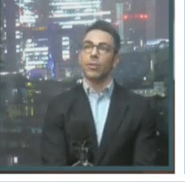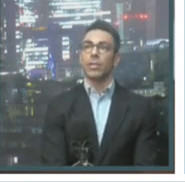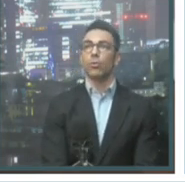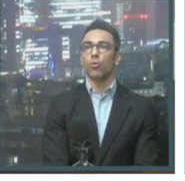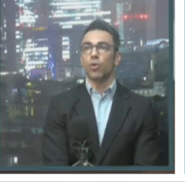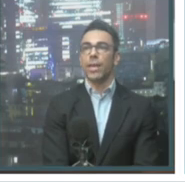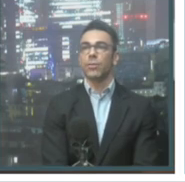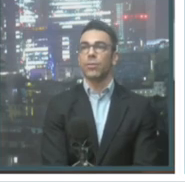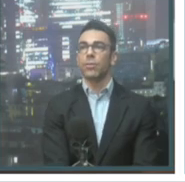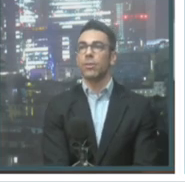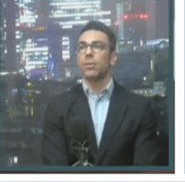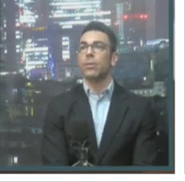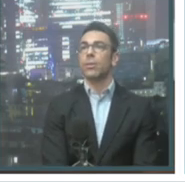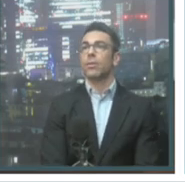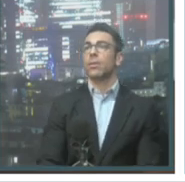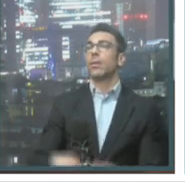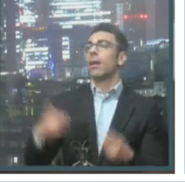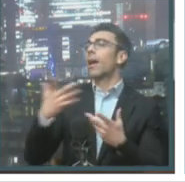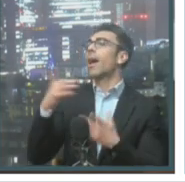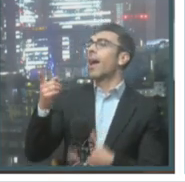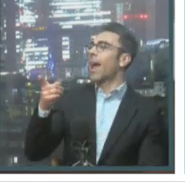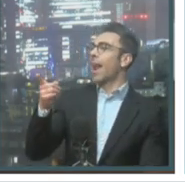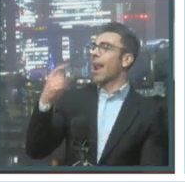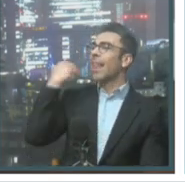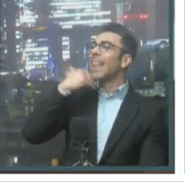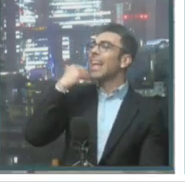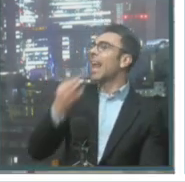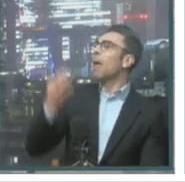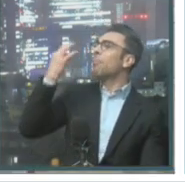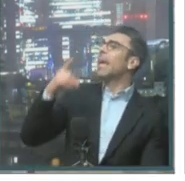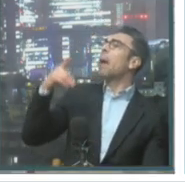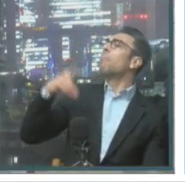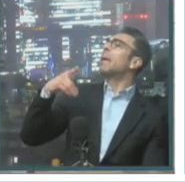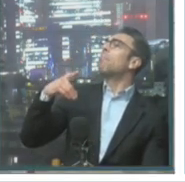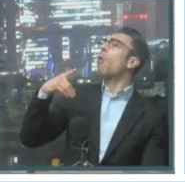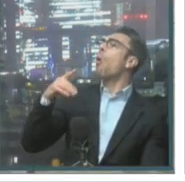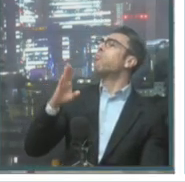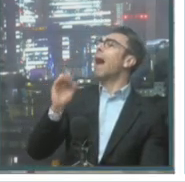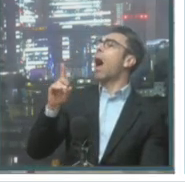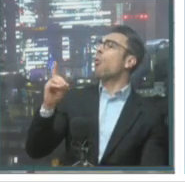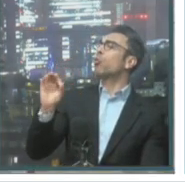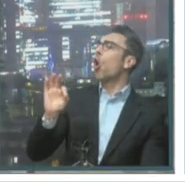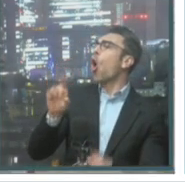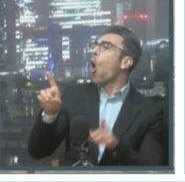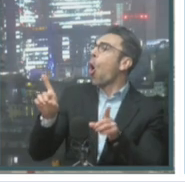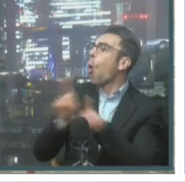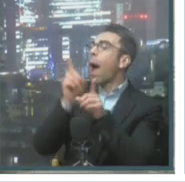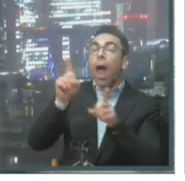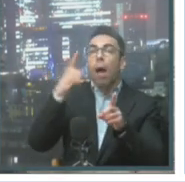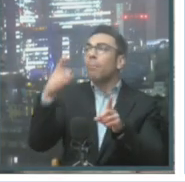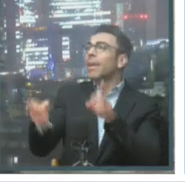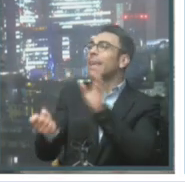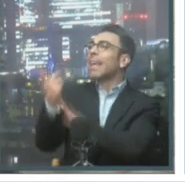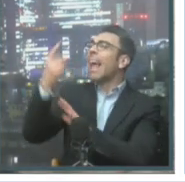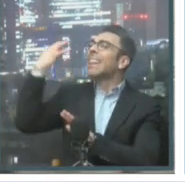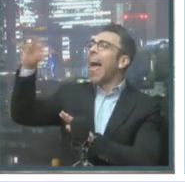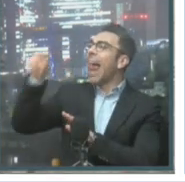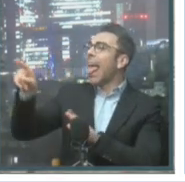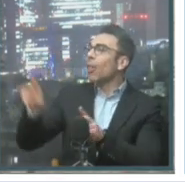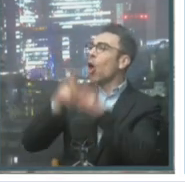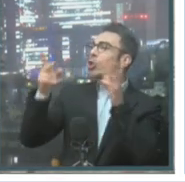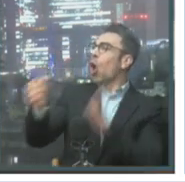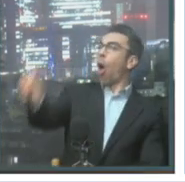è casa mia e daniele come un pippo baudo un cecchetto che ha conosco ha scoperto il talento di